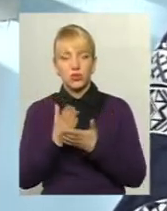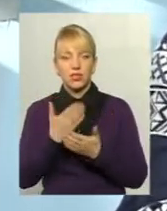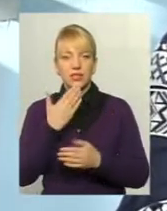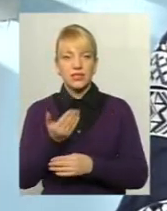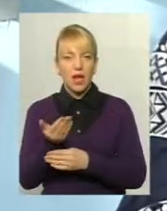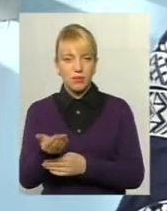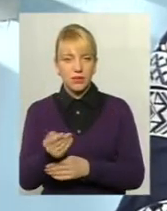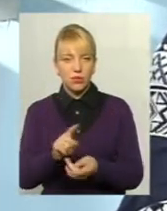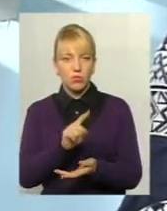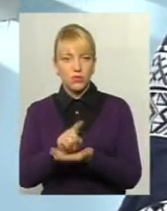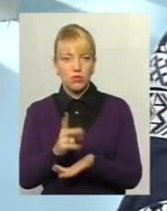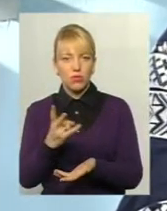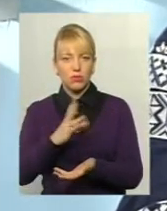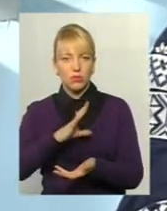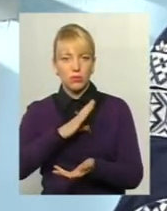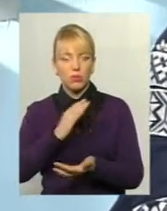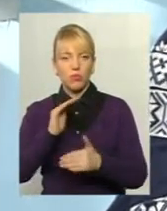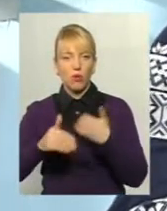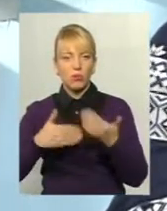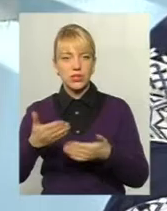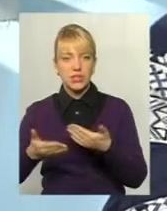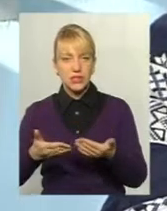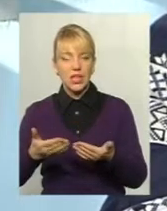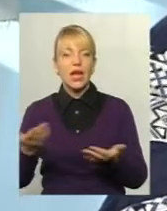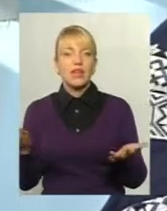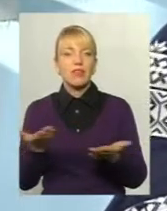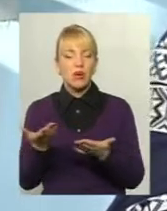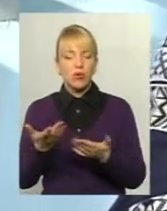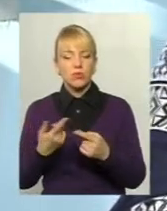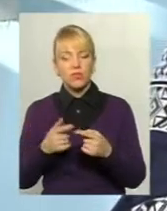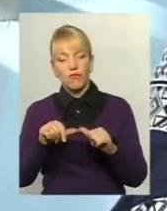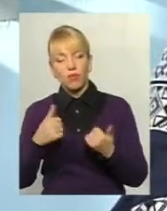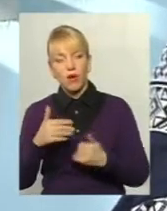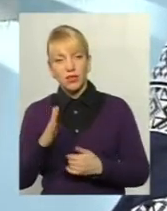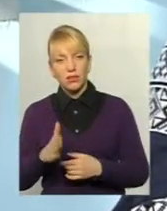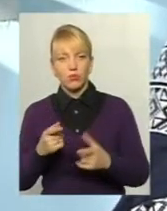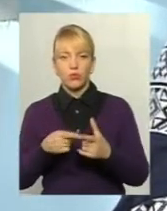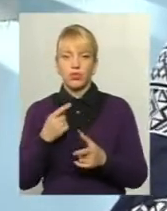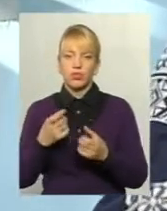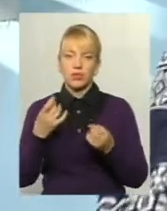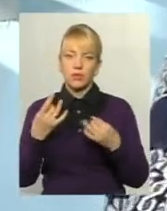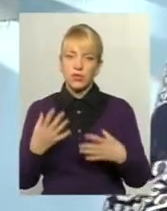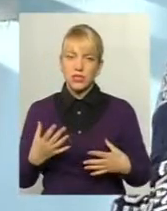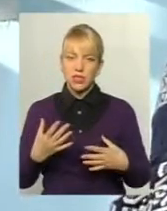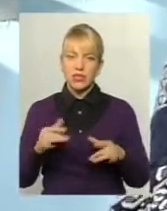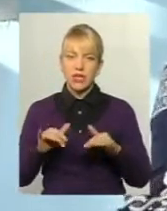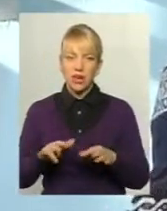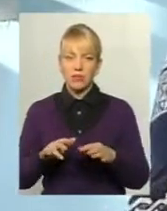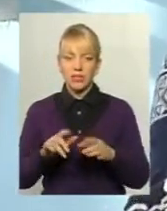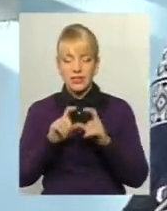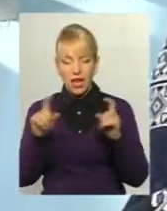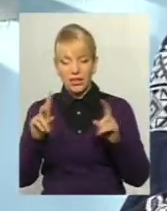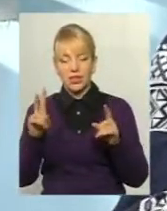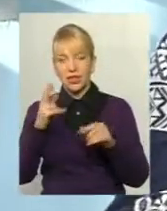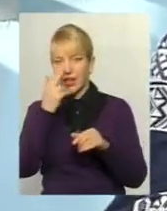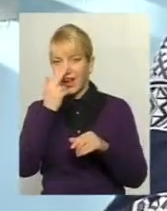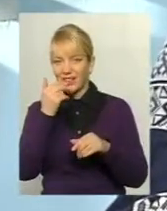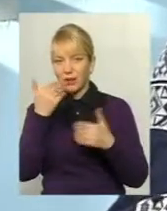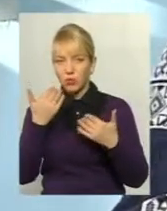значить обов'язково мають бути пропозиції. В якому це форматі буде? Чи це будуть класичні заклади, які адаптуються, і це було би